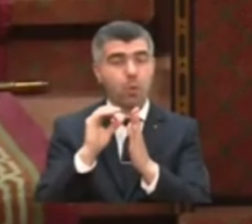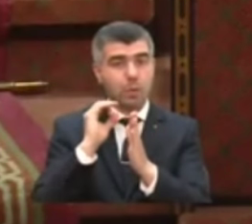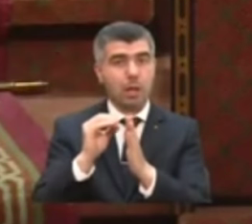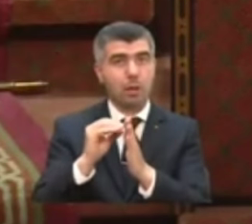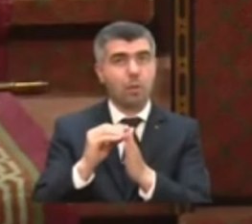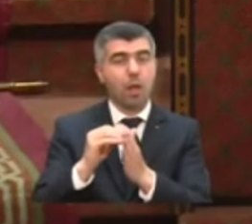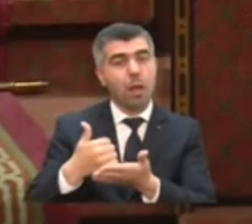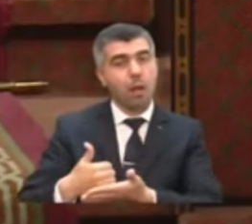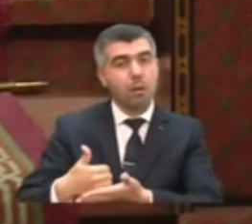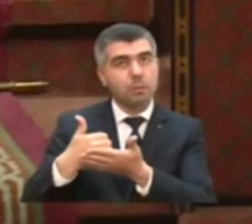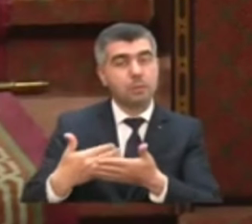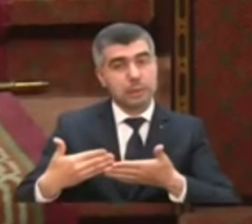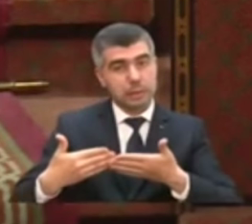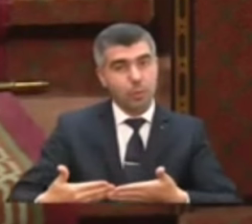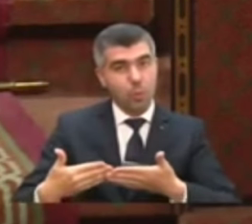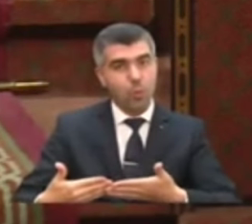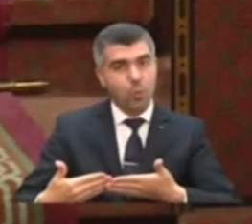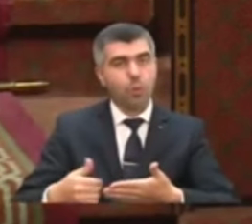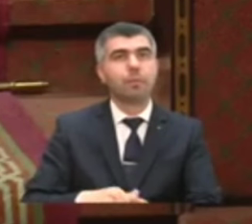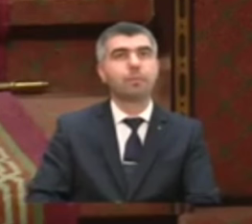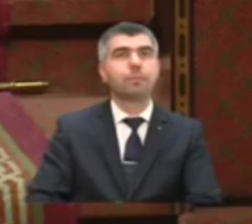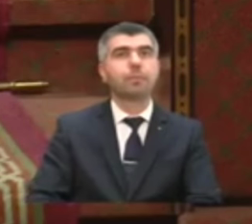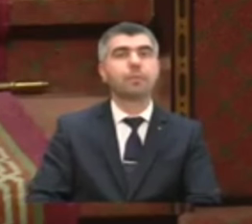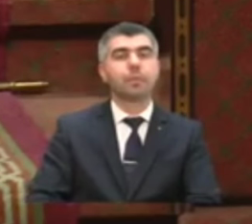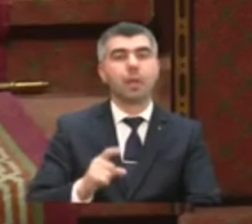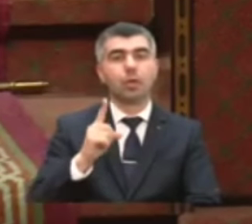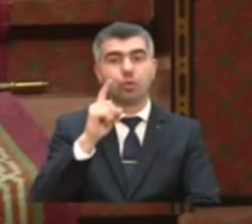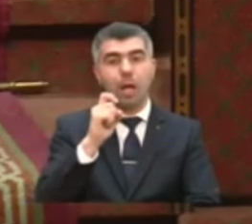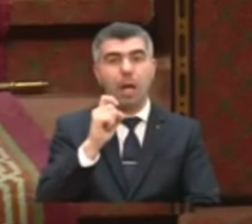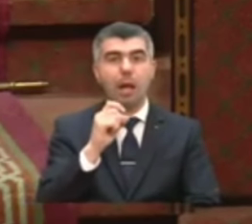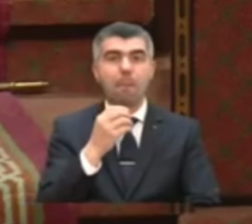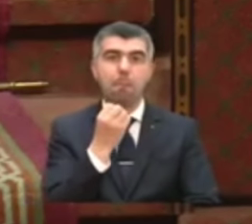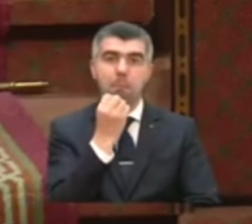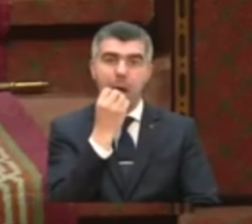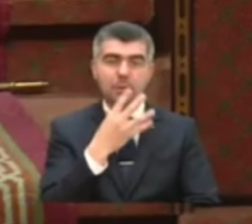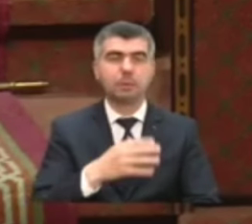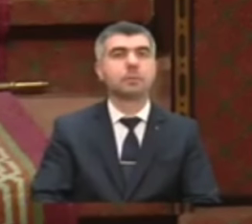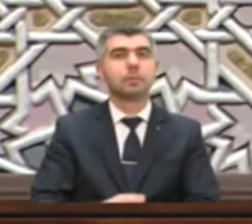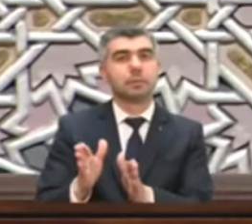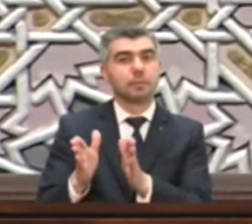درهم الى حدود يعني نهايه مارس. شكرا. كلمه لكم